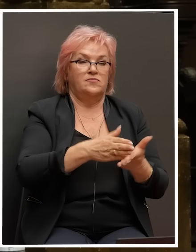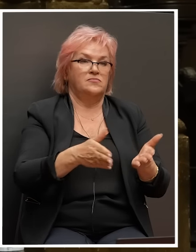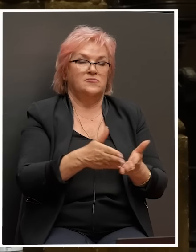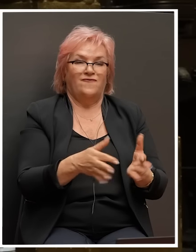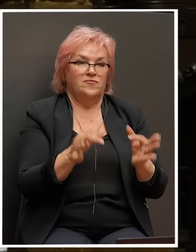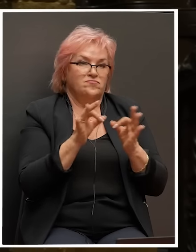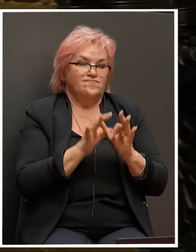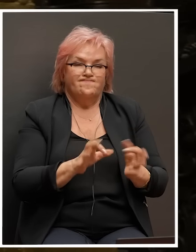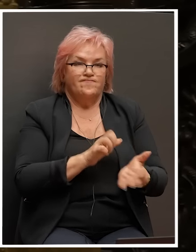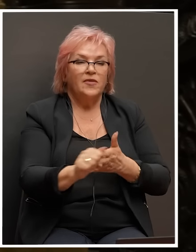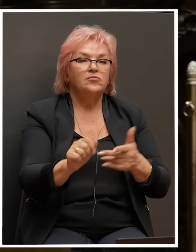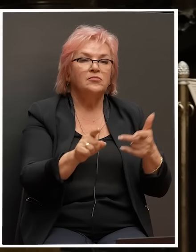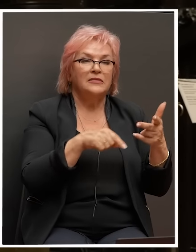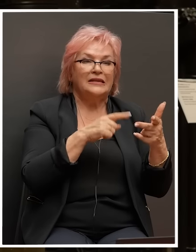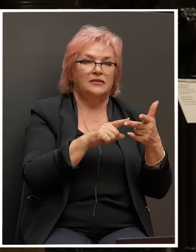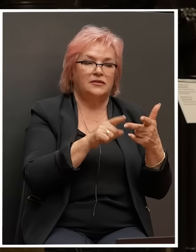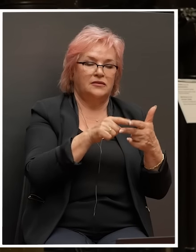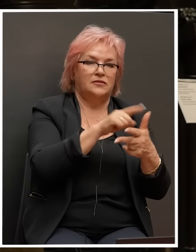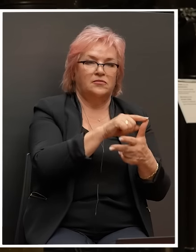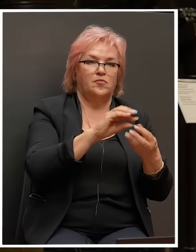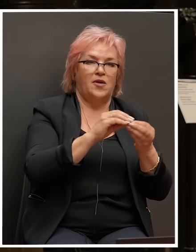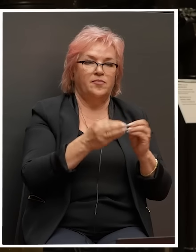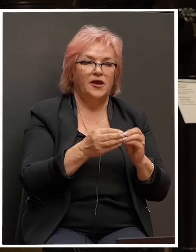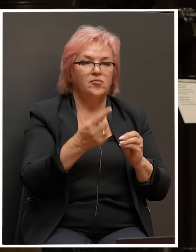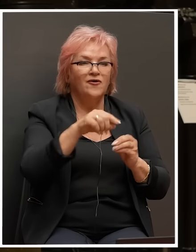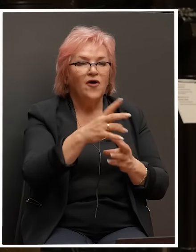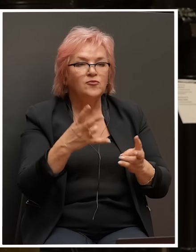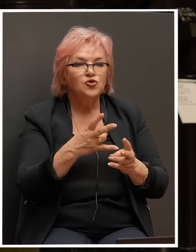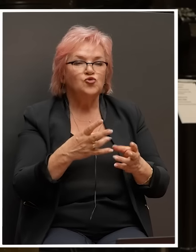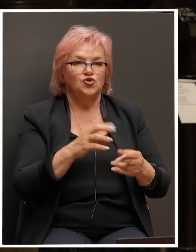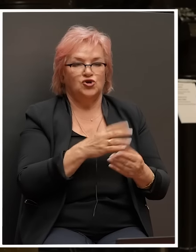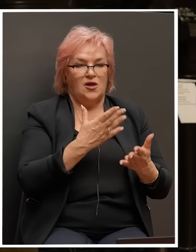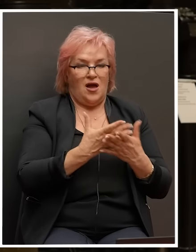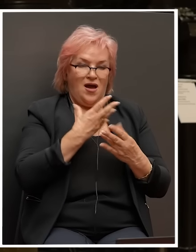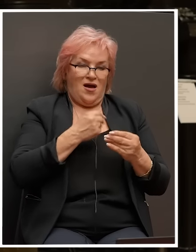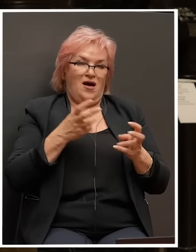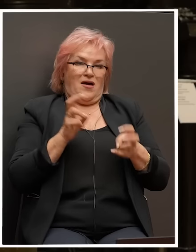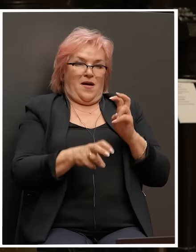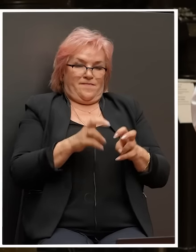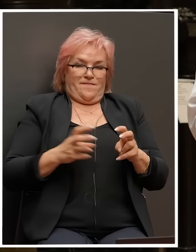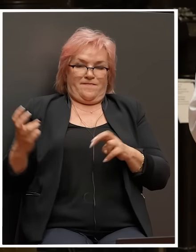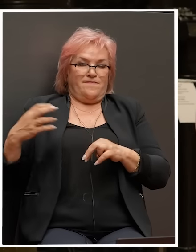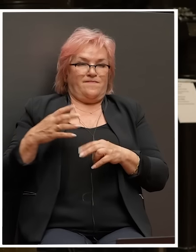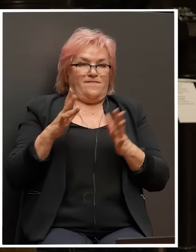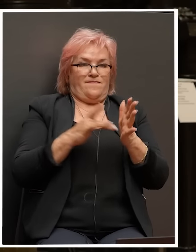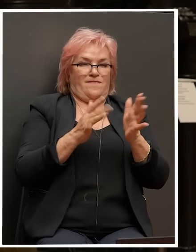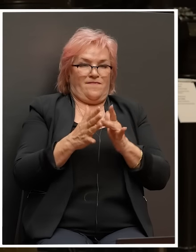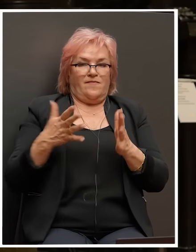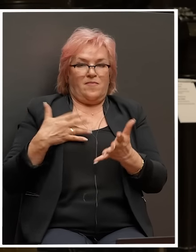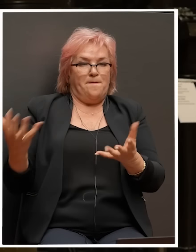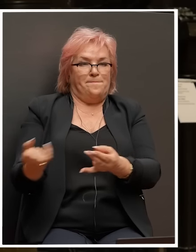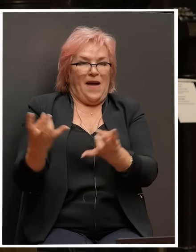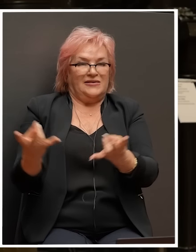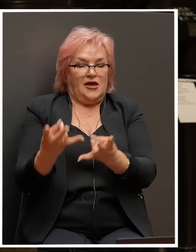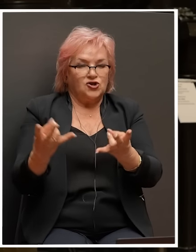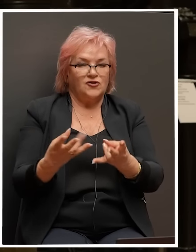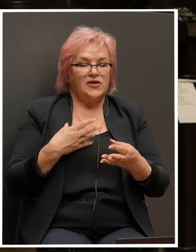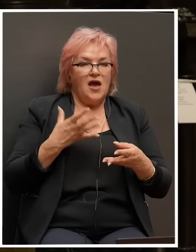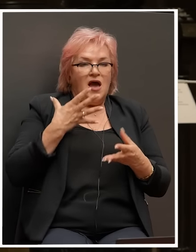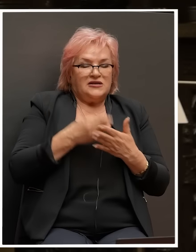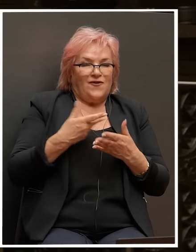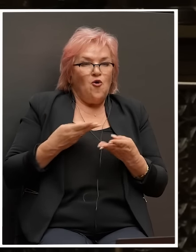И 3 проблемы. С одной стороны, вам надо каким-то образом удерживать паству. Вам надо каким-то образом возвращать свое влияние, и вам нужны для